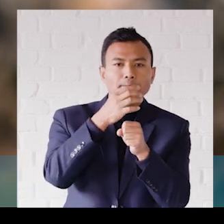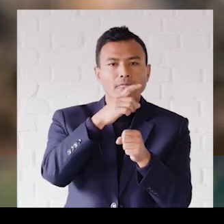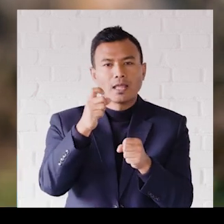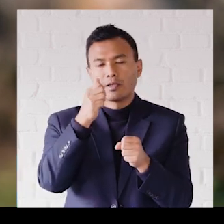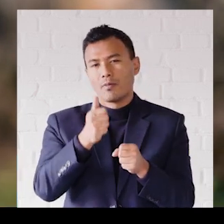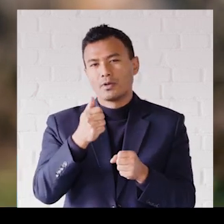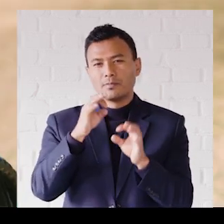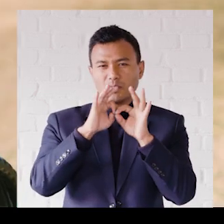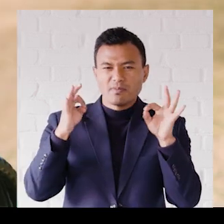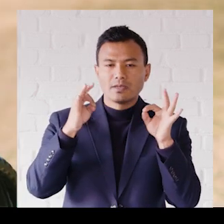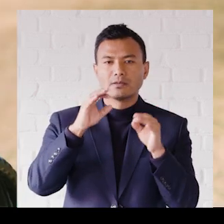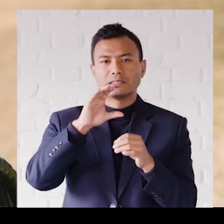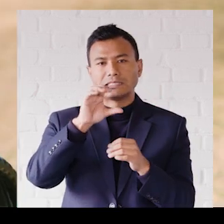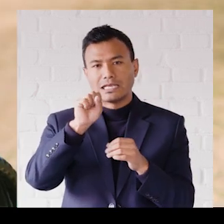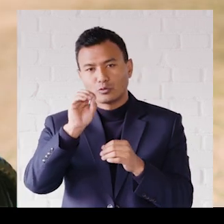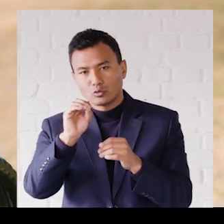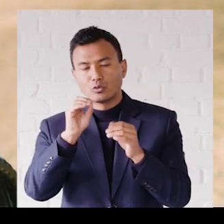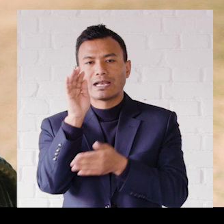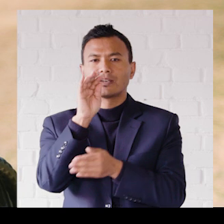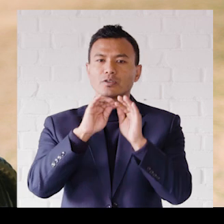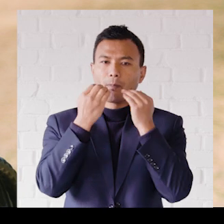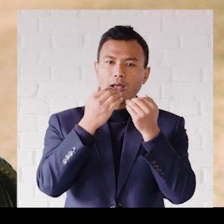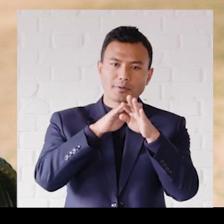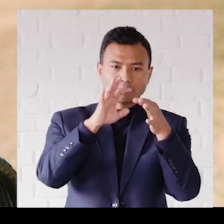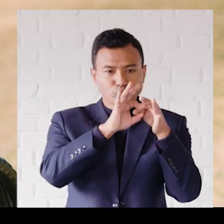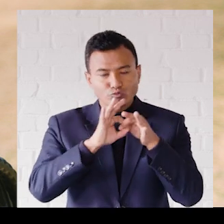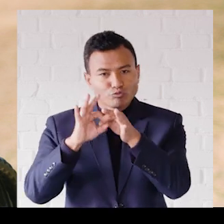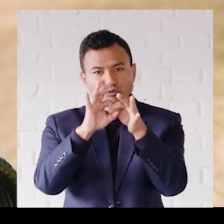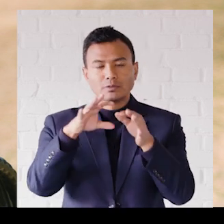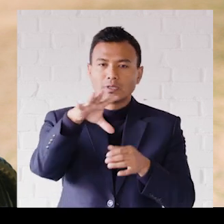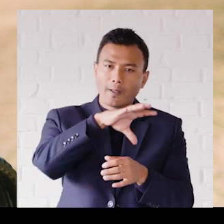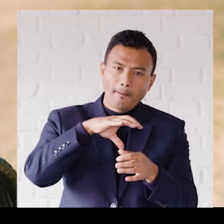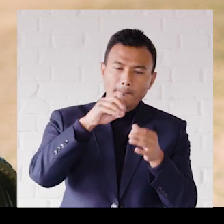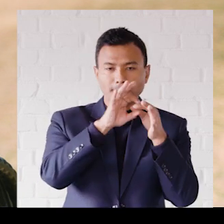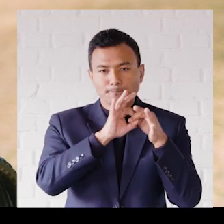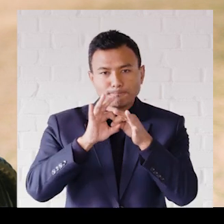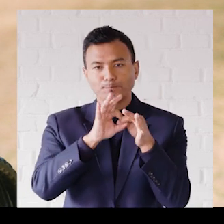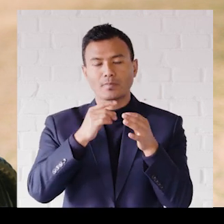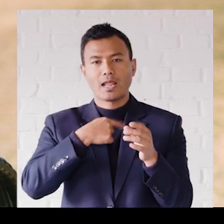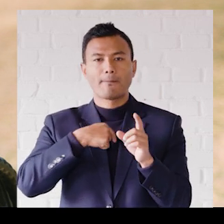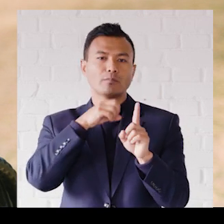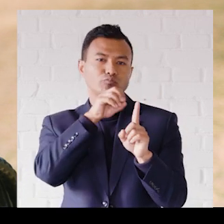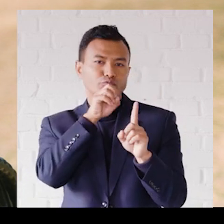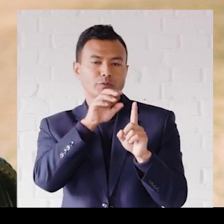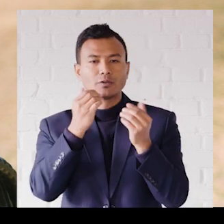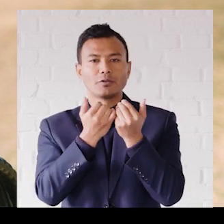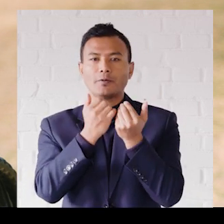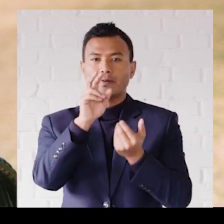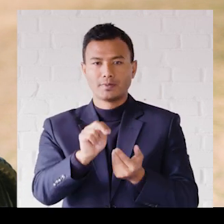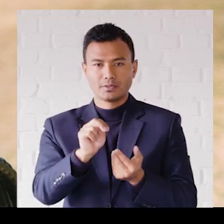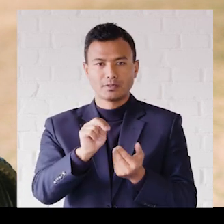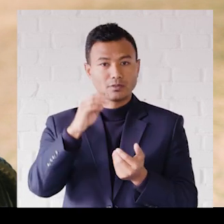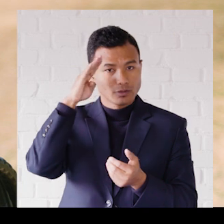गर्नको लागि चाहिँ अब विभिन्न सीएसओ, सिभिल सोसाइटीहरू मिलेर सबैजना मिलेर चाहिँ हामीले चाहिँ एडभोकेसी गर्नु पर्यो